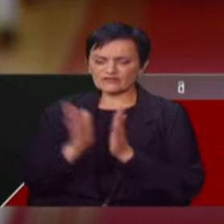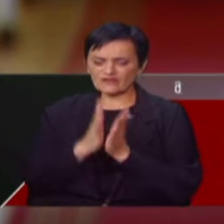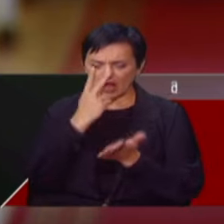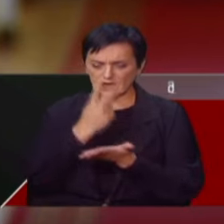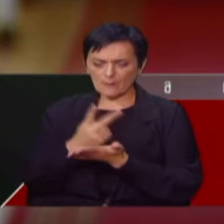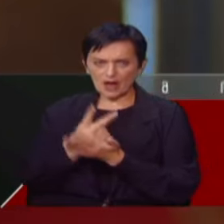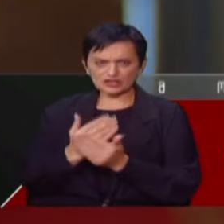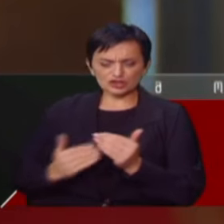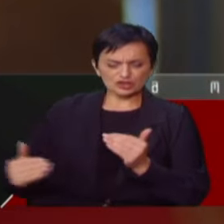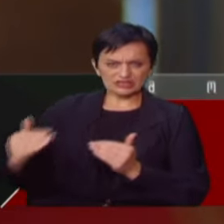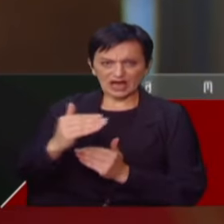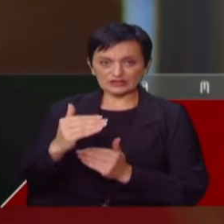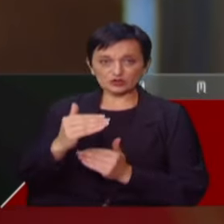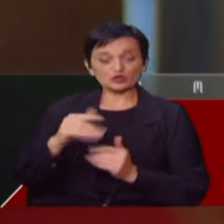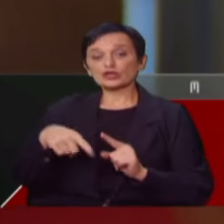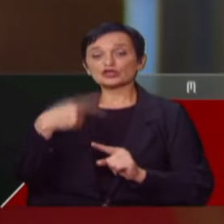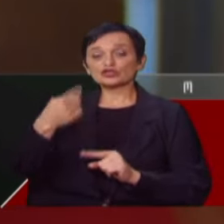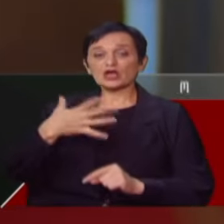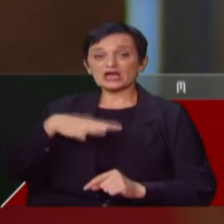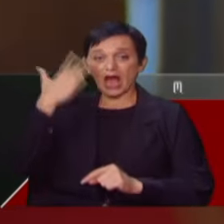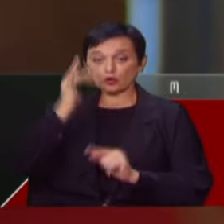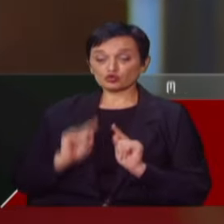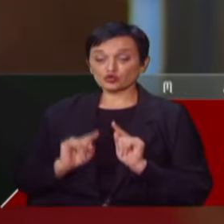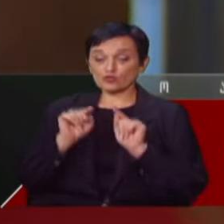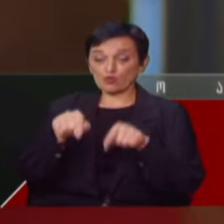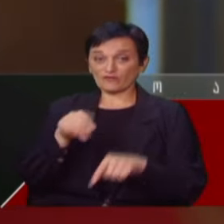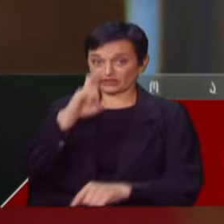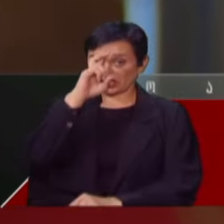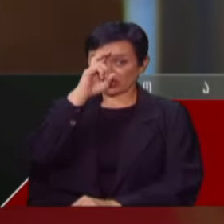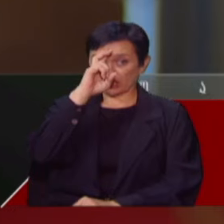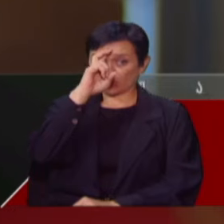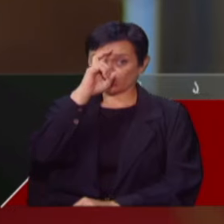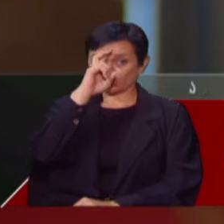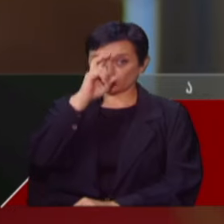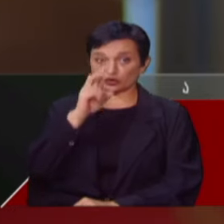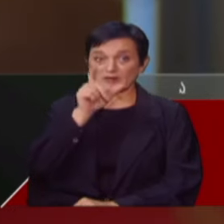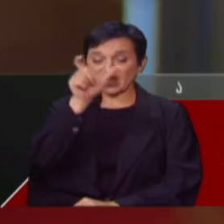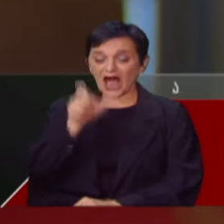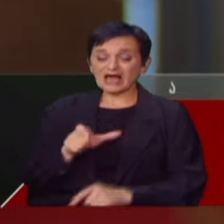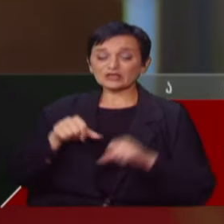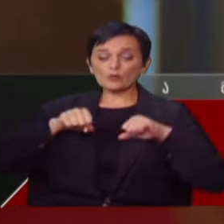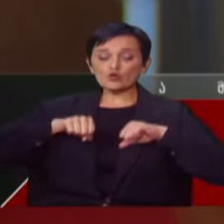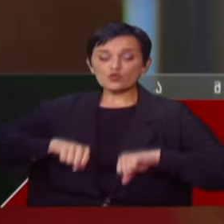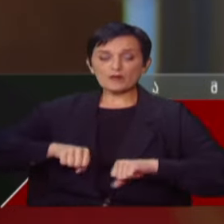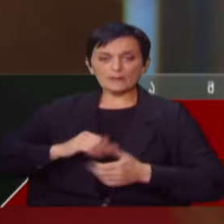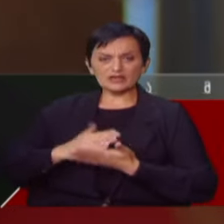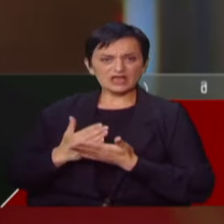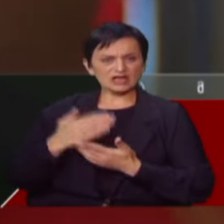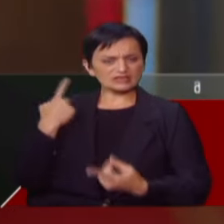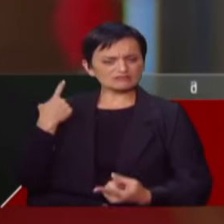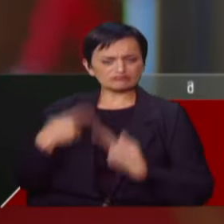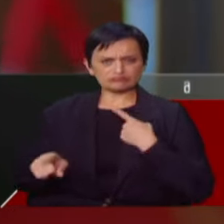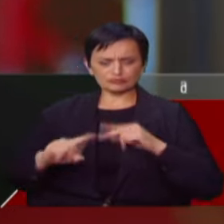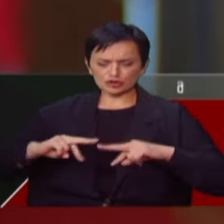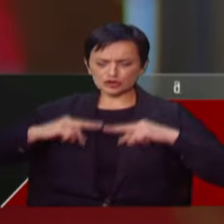მაჩვენებელში დაწინაურებული. მას შემდეგ, რაც ქართული ოცნება მოვიდა ხელისუფლებაში, ადამიანის უფლებების ნაწილში რადიკალურად